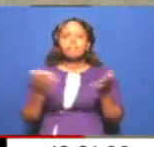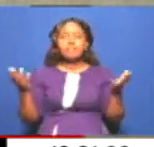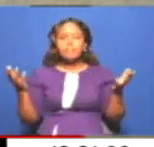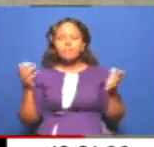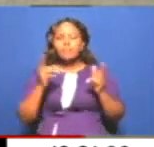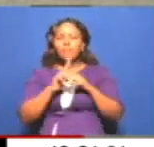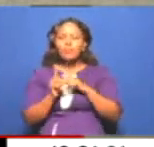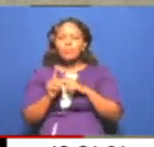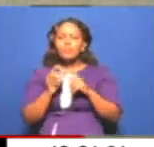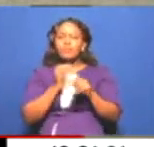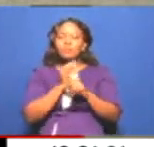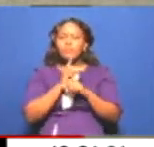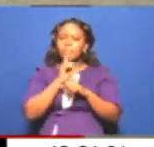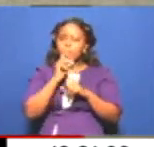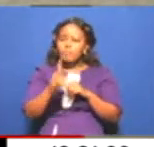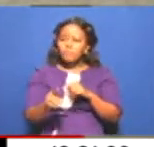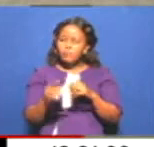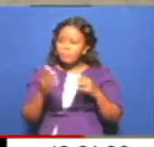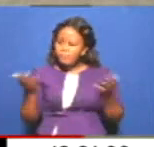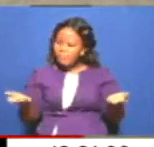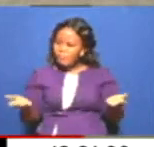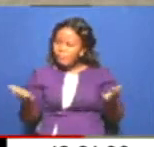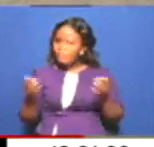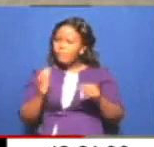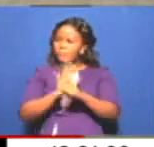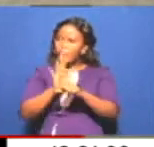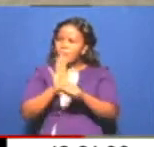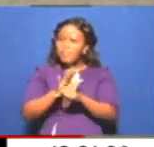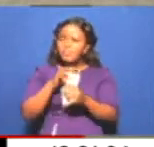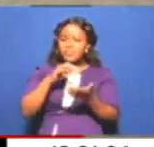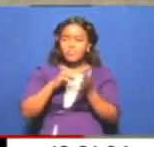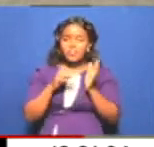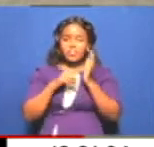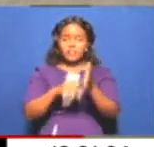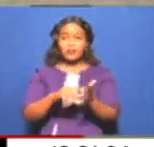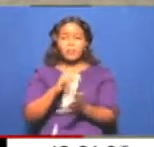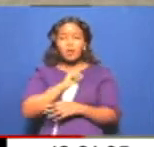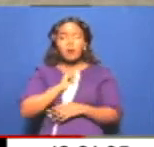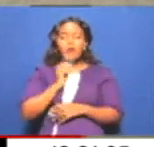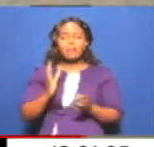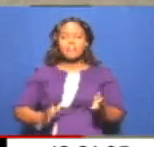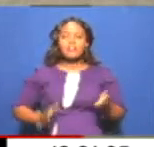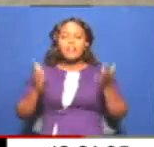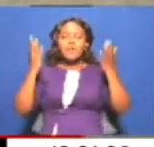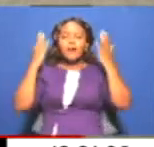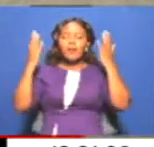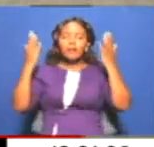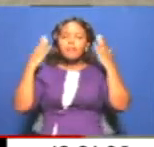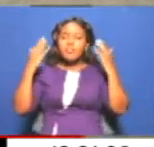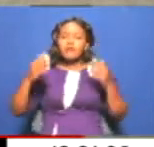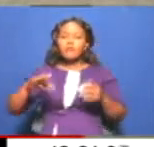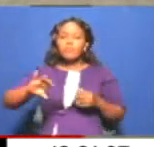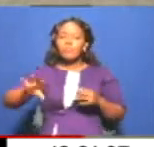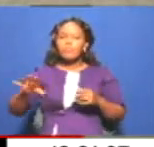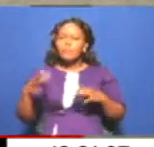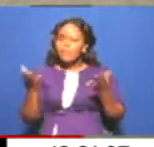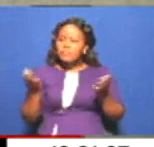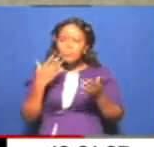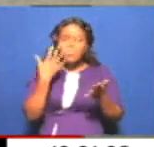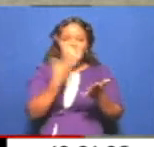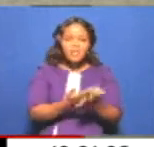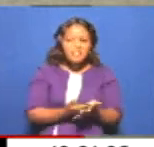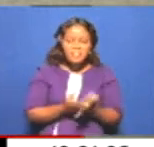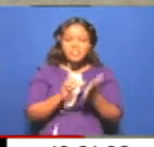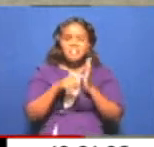wanashika mtu. Kama hii kesi ambayo imekuwa ya Senator Linturi, alishikwa akakaa ndani kidogo, ameshatolewa,